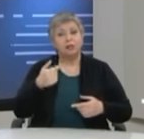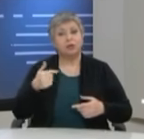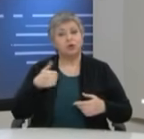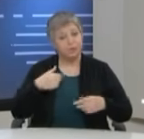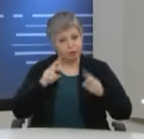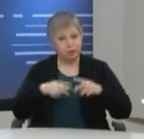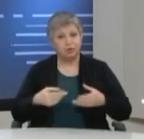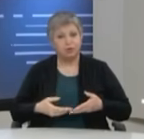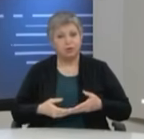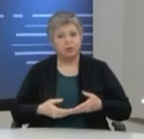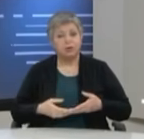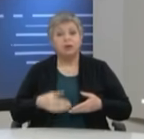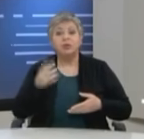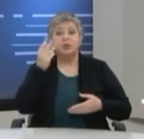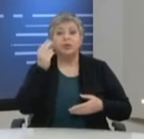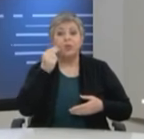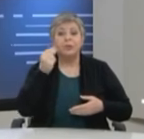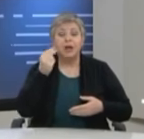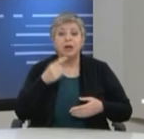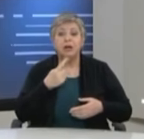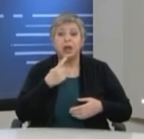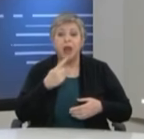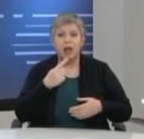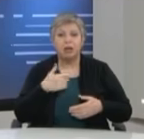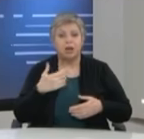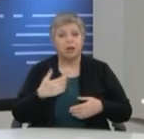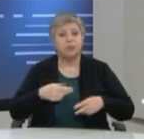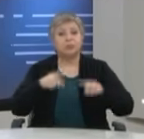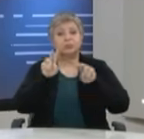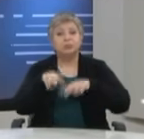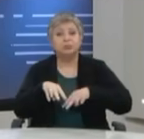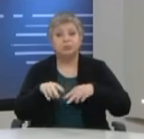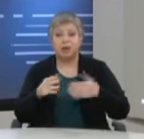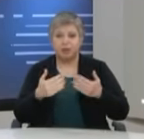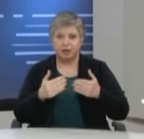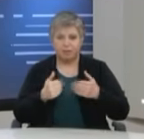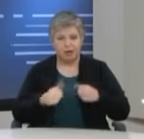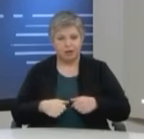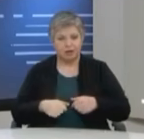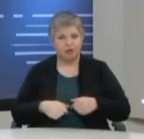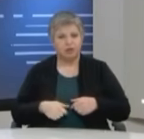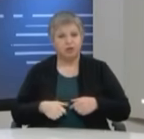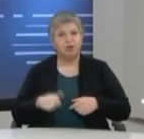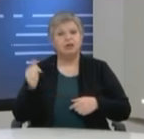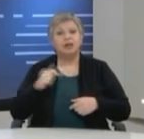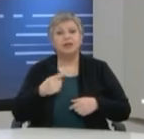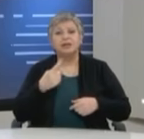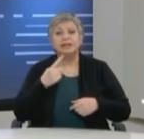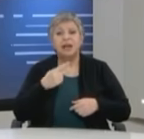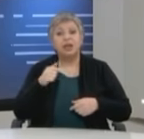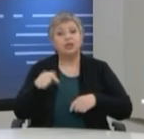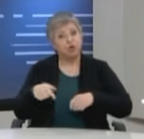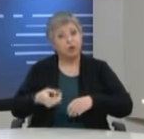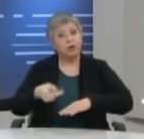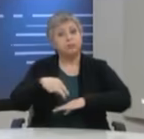έχετε αναγνωρίσει μακεδονική γλώσσα και εσείς έρχεστε και λέτε όχι, την είχαμε αναγνωρίσει το